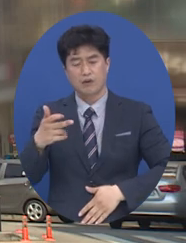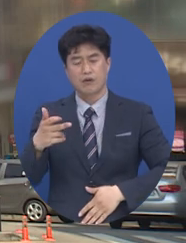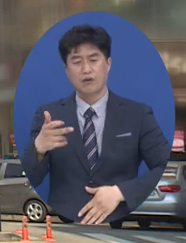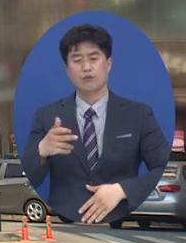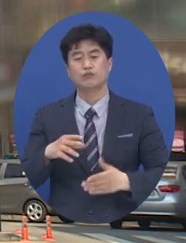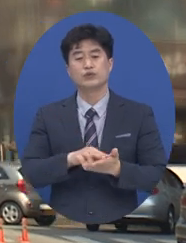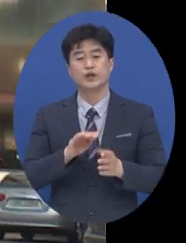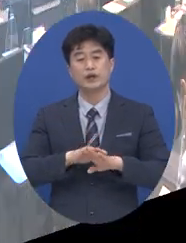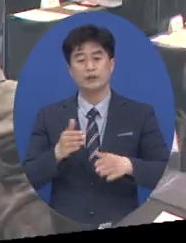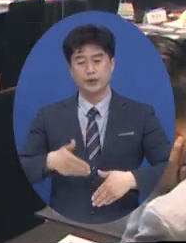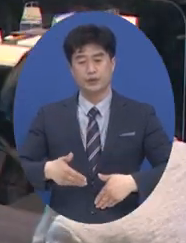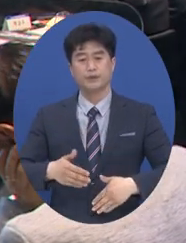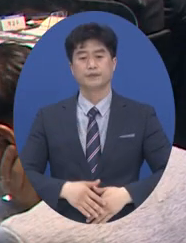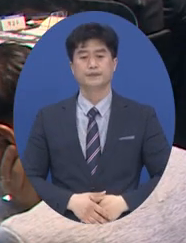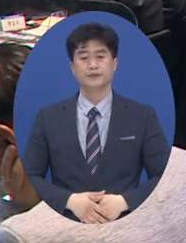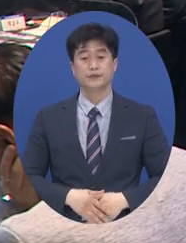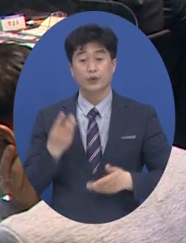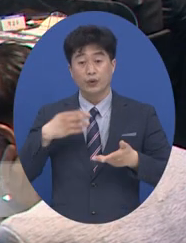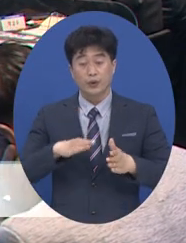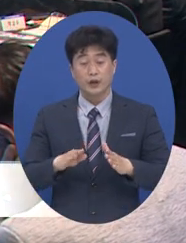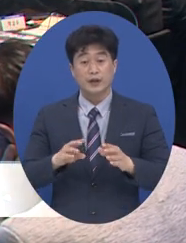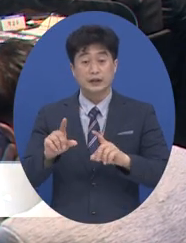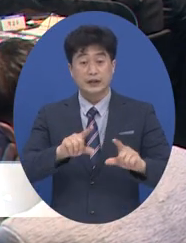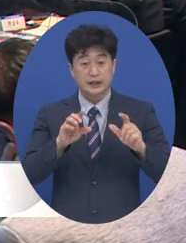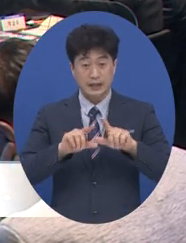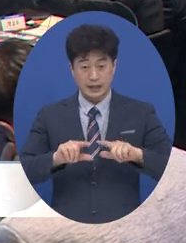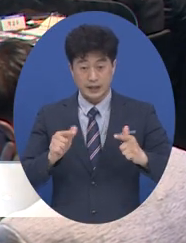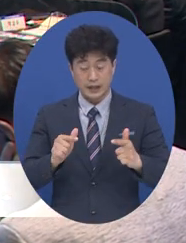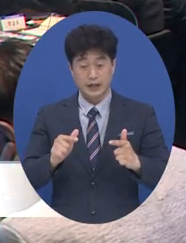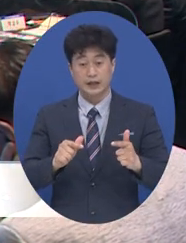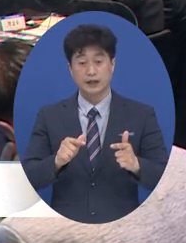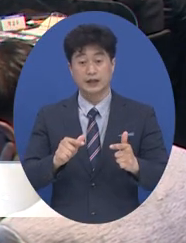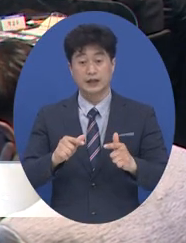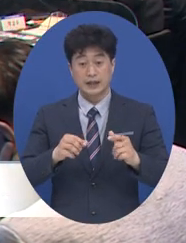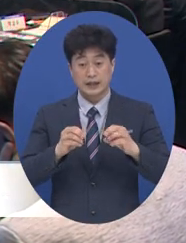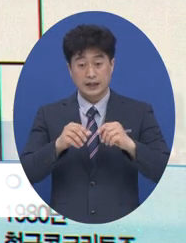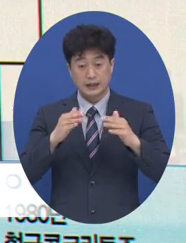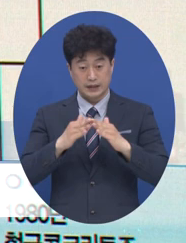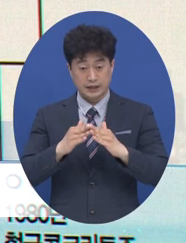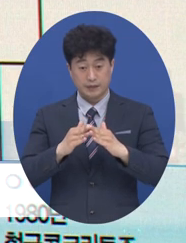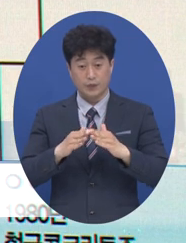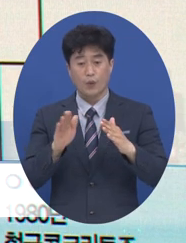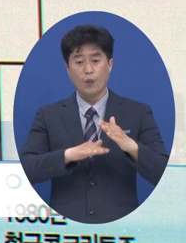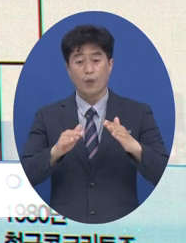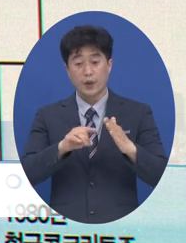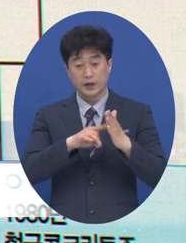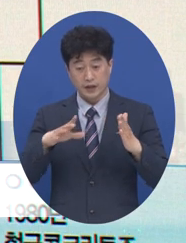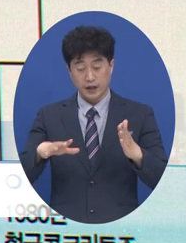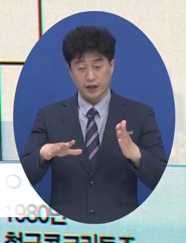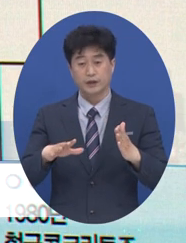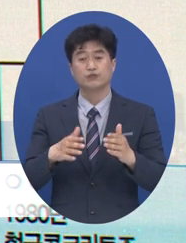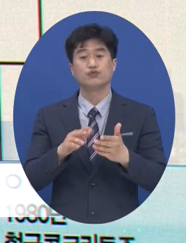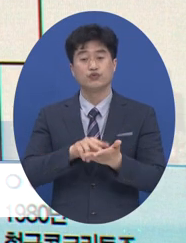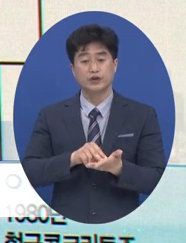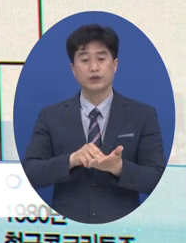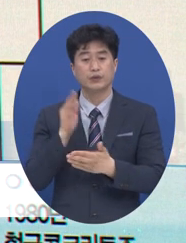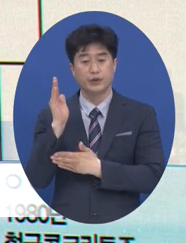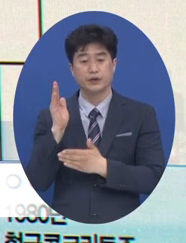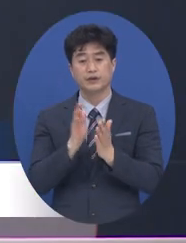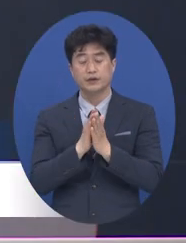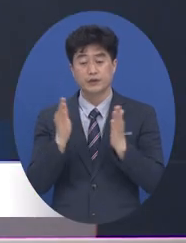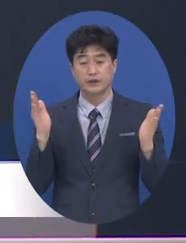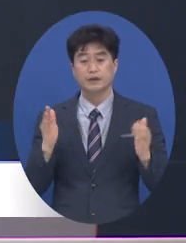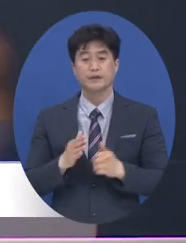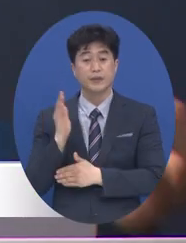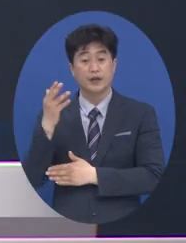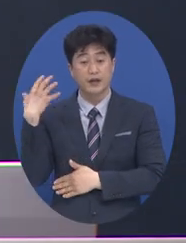높아지고 해서 하 경우도 가 비주거용 부동산 공평과 3시 전 을 주제로 정책 토론을 열었습니다 팔짜 를 맡은 특성